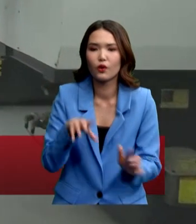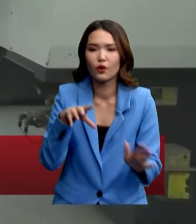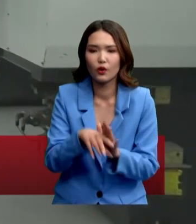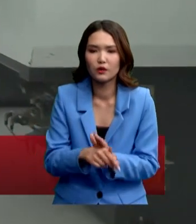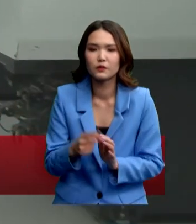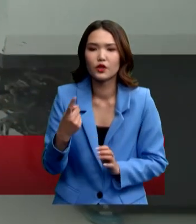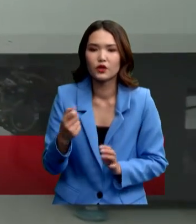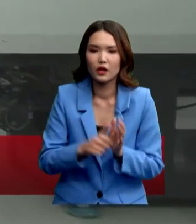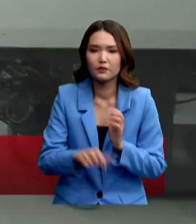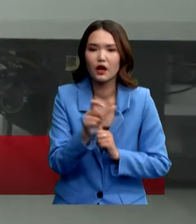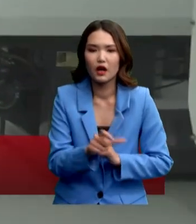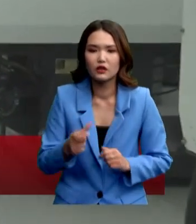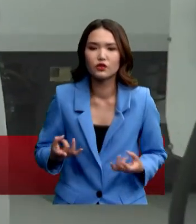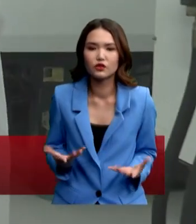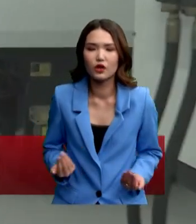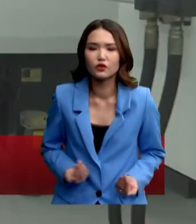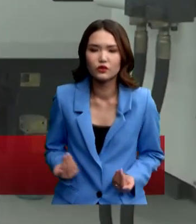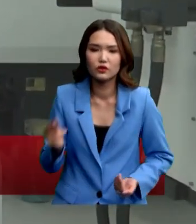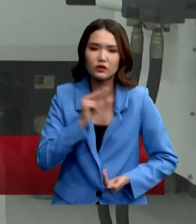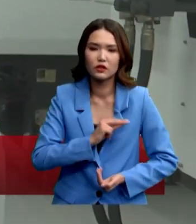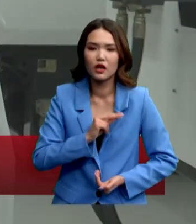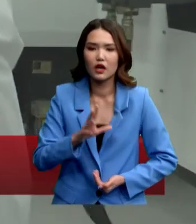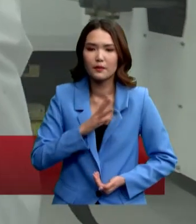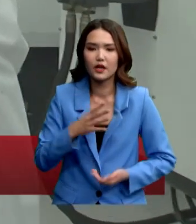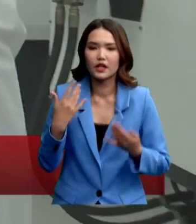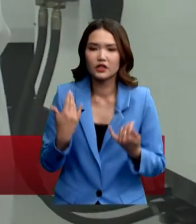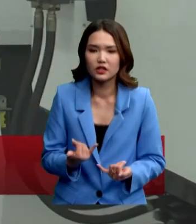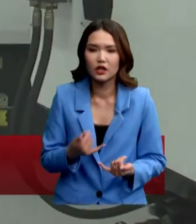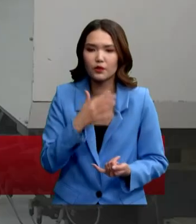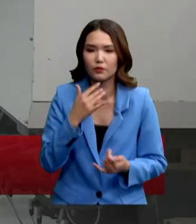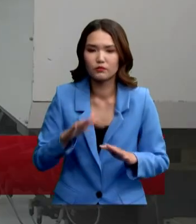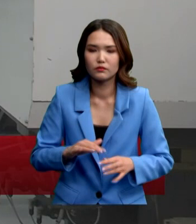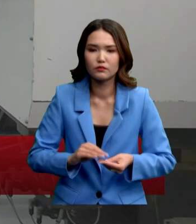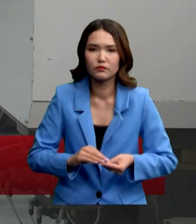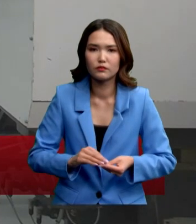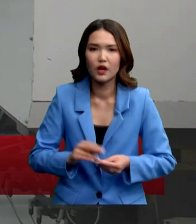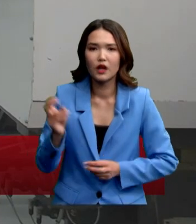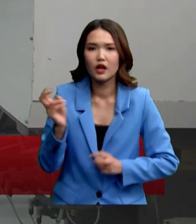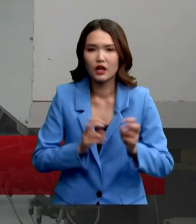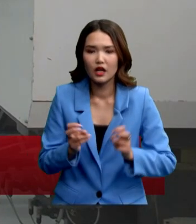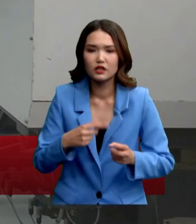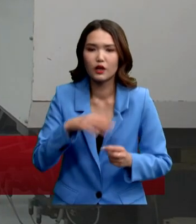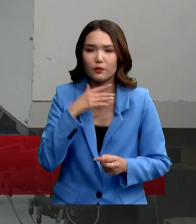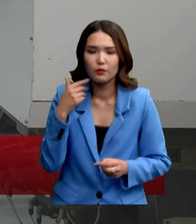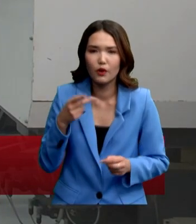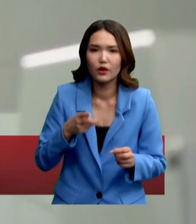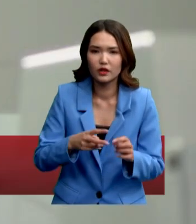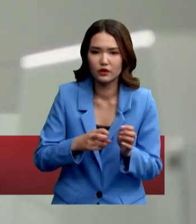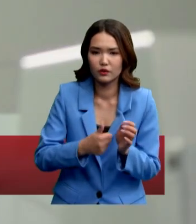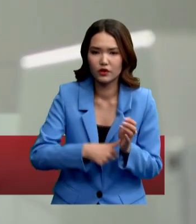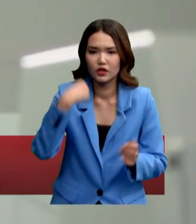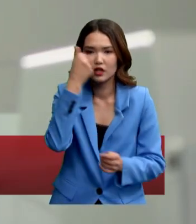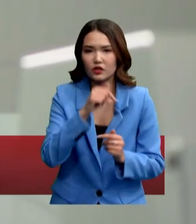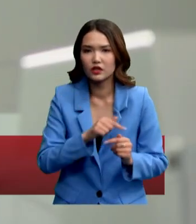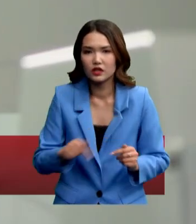орны 160 азаматты тұрақты жұмыспен қамтып отыр. Бәрі жергілікті тұрғындар. Кәсіпкер өнімін 2016 жылға дейін